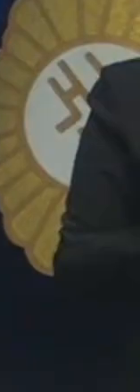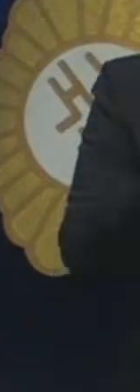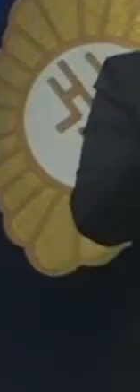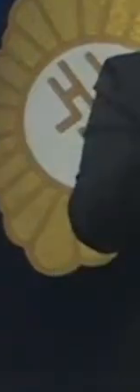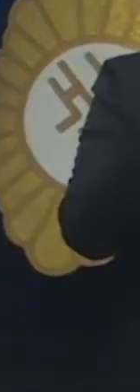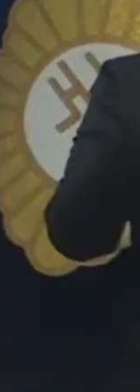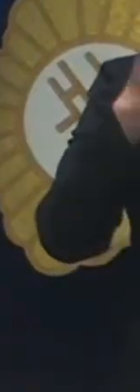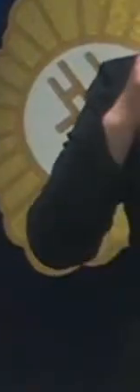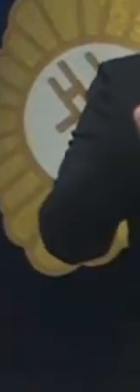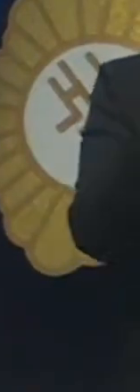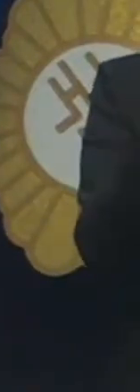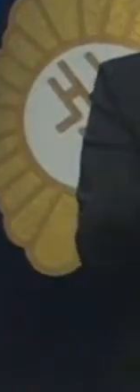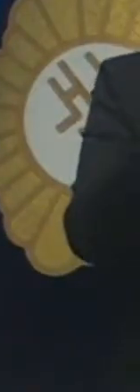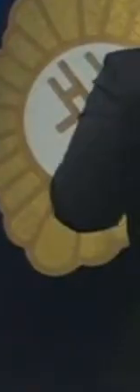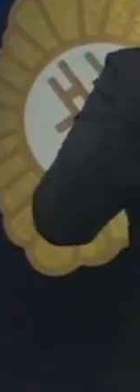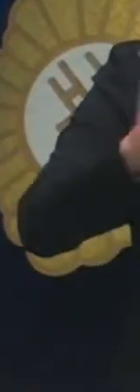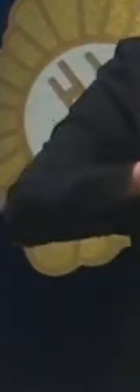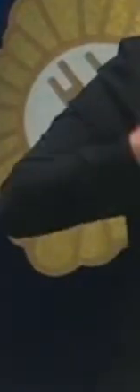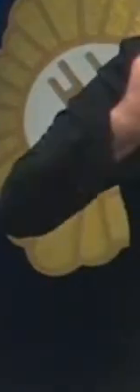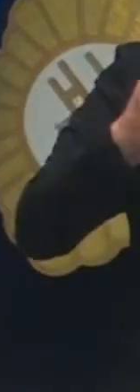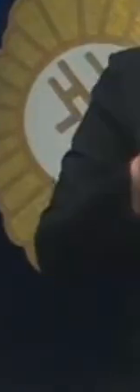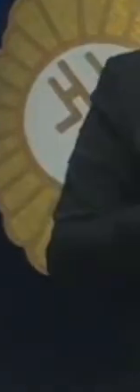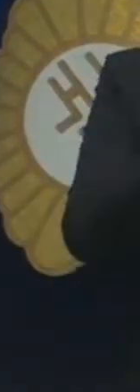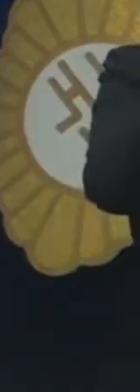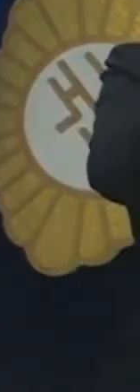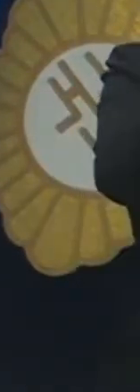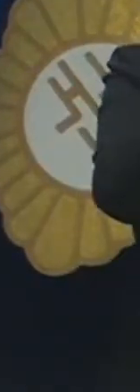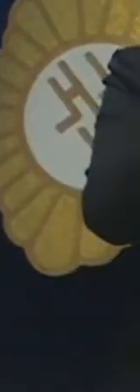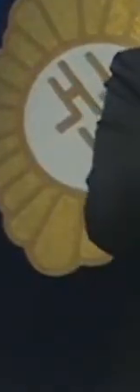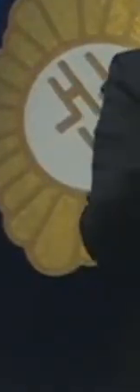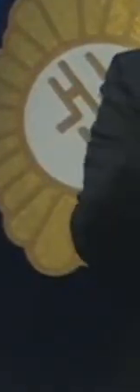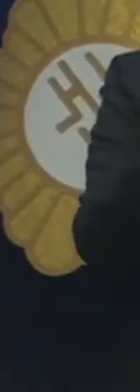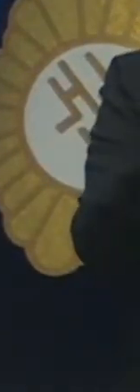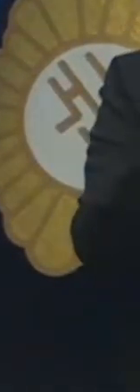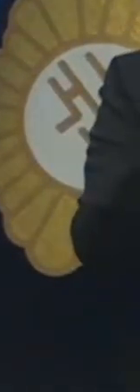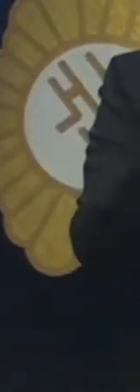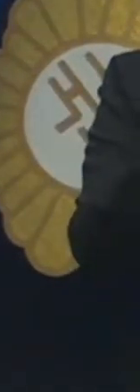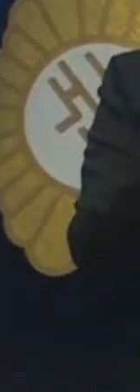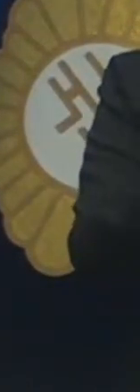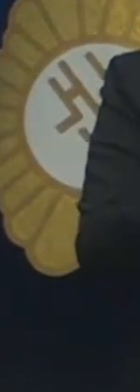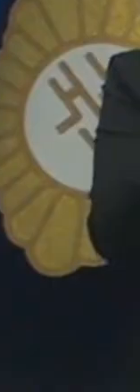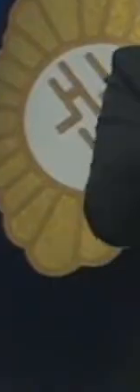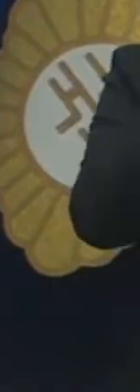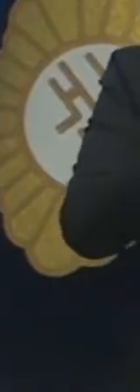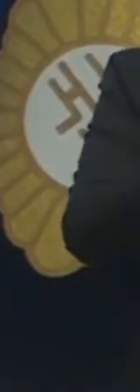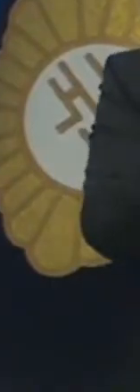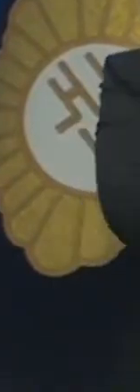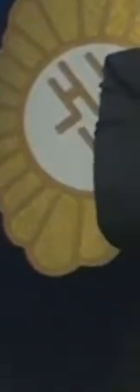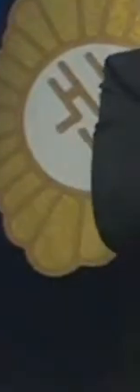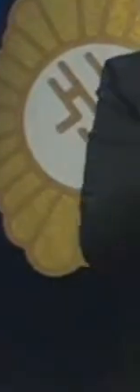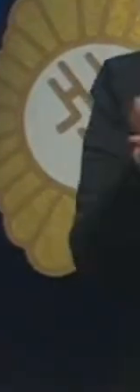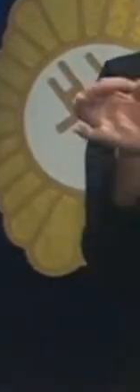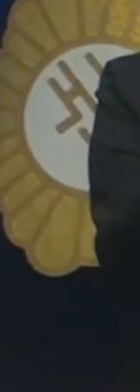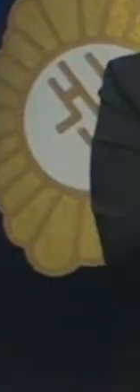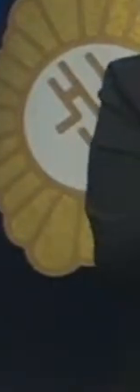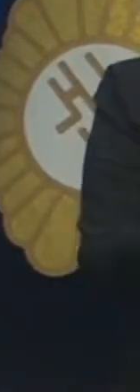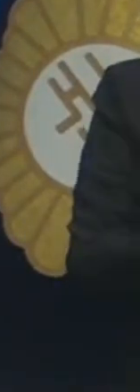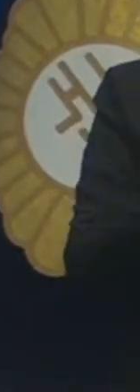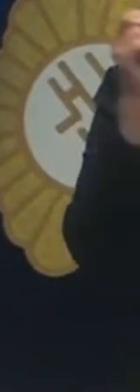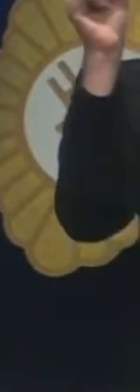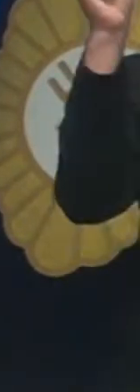걸 다 챙겨나가고 10만 명의 생존권은 공중분해 위기에 처하게 된 것입니다.